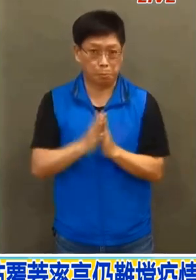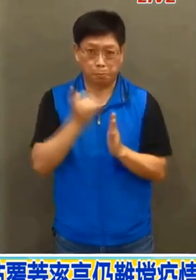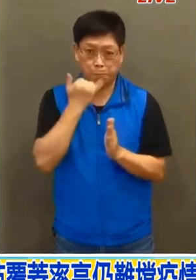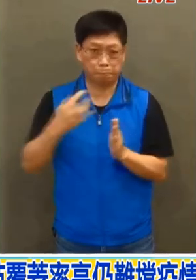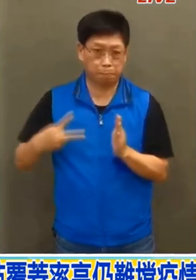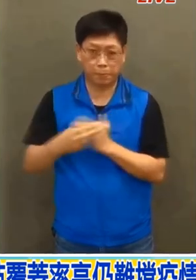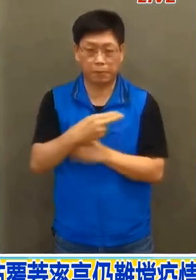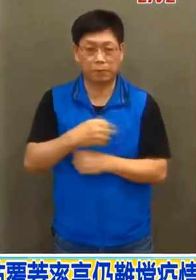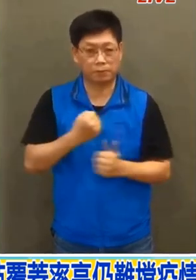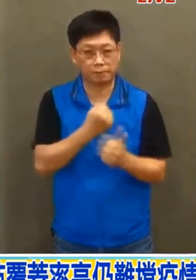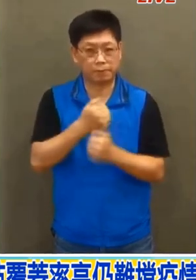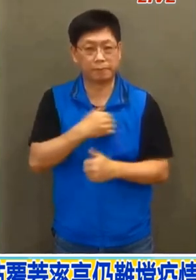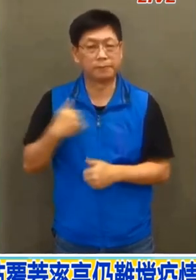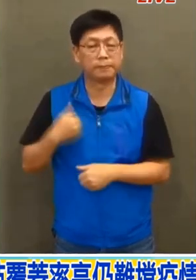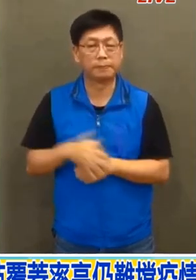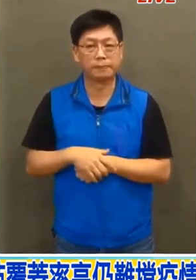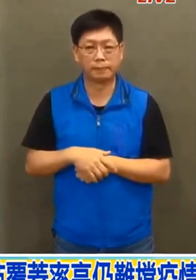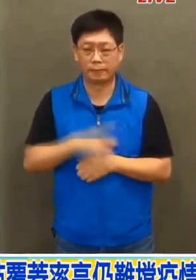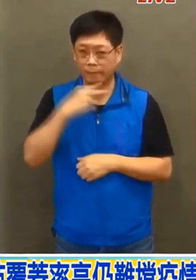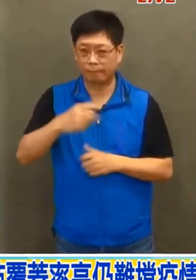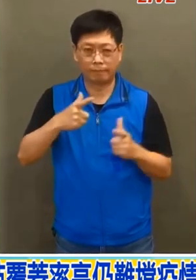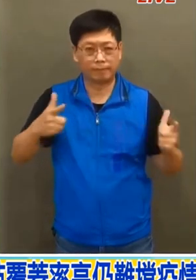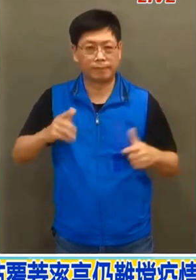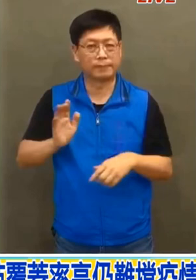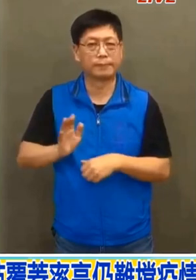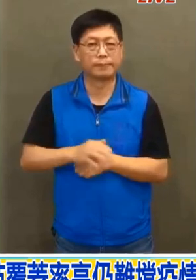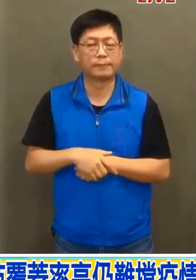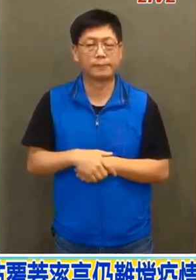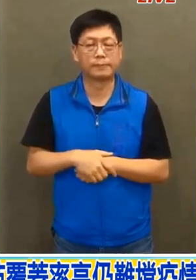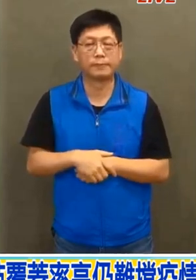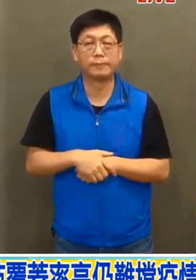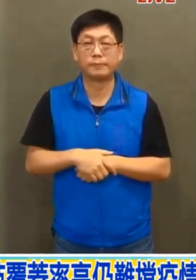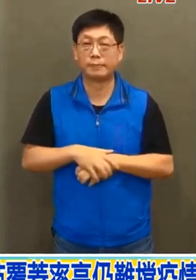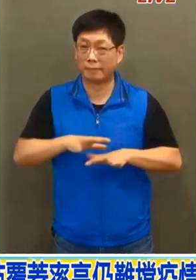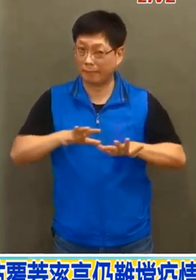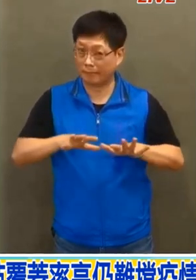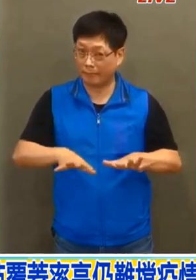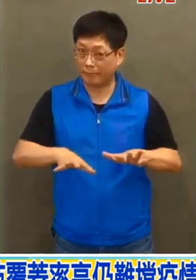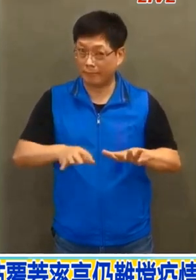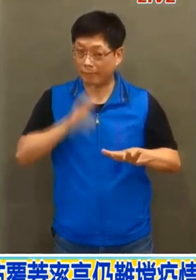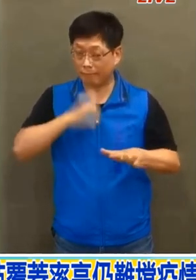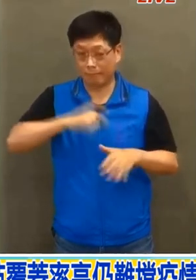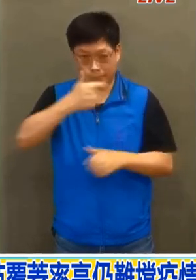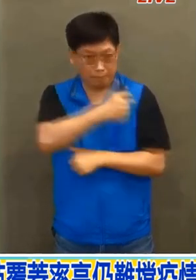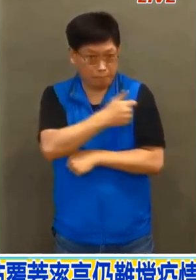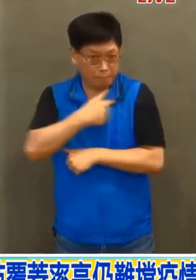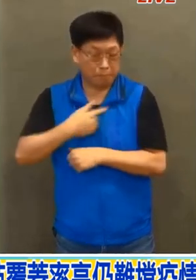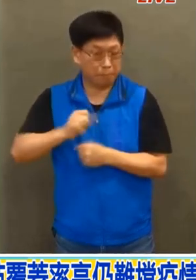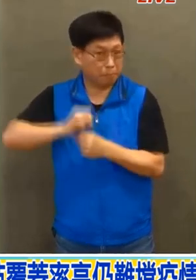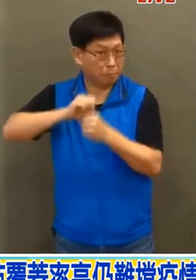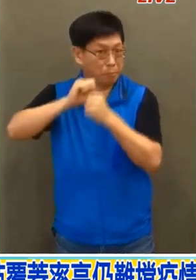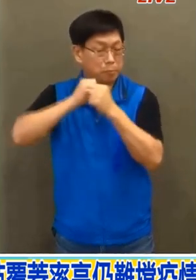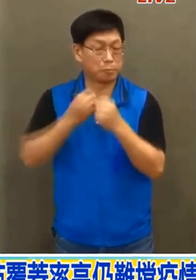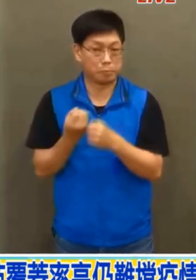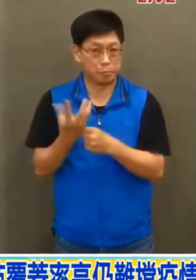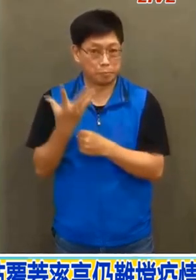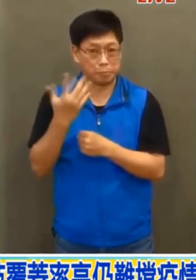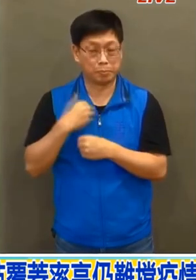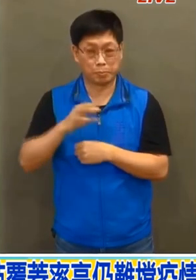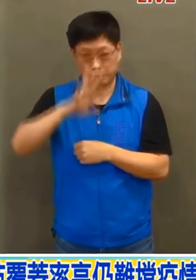做好管控，不让它扩大。所以随着疫苗的覆盖率、疫